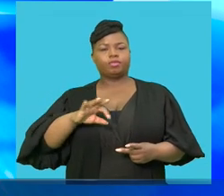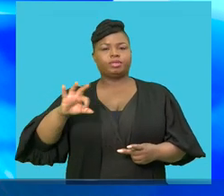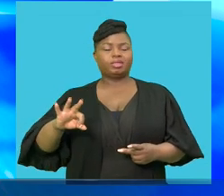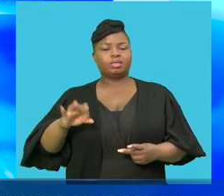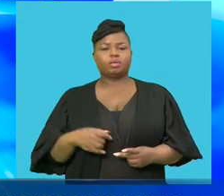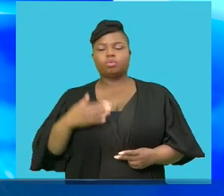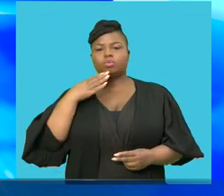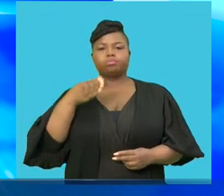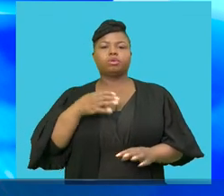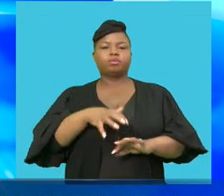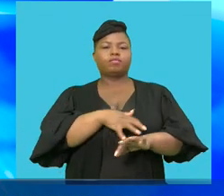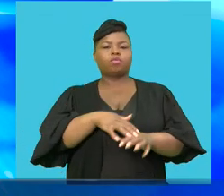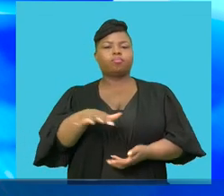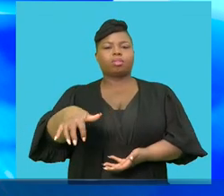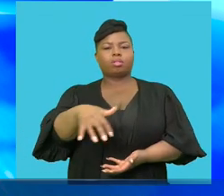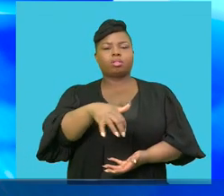Kwa biullahi